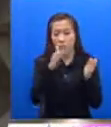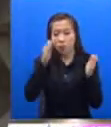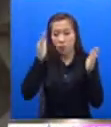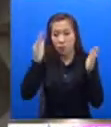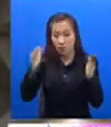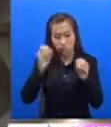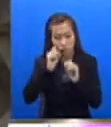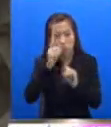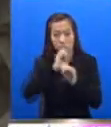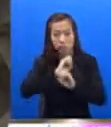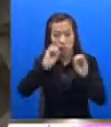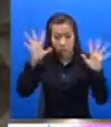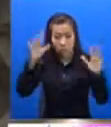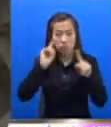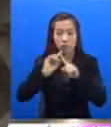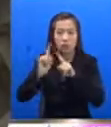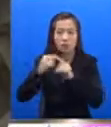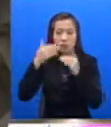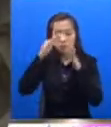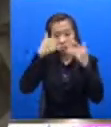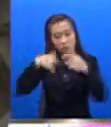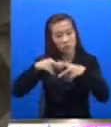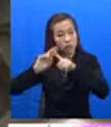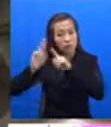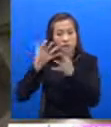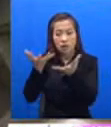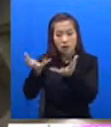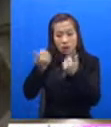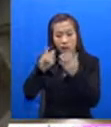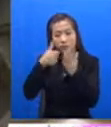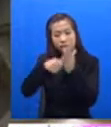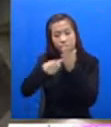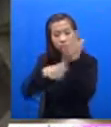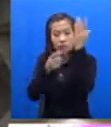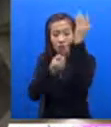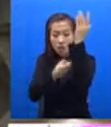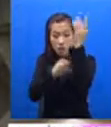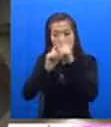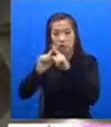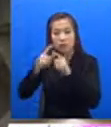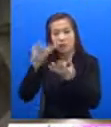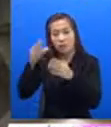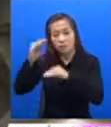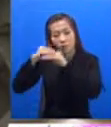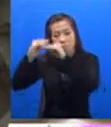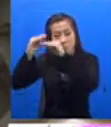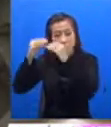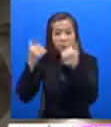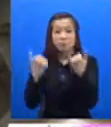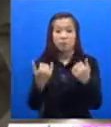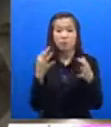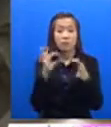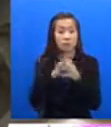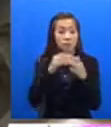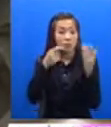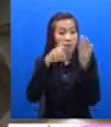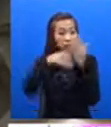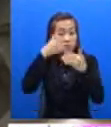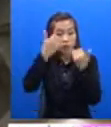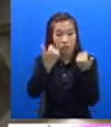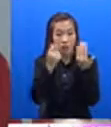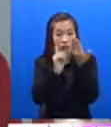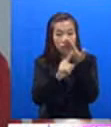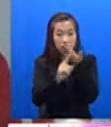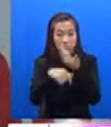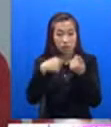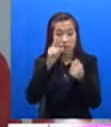ให้ชัดเจนเพื่อที่สหกรณ์จะได้วางแผนรับซื้อน้ำยางสดในราคาที่สูงขึ้นโดยขณะนี้ซื้อน้ำยางสดกิโลกรัมละ